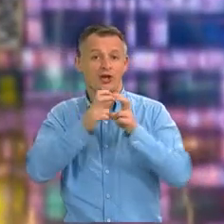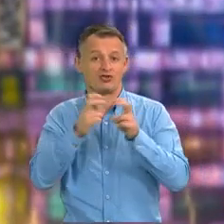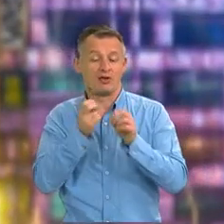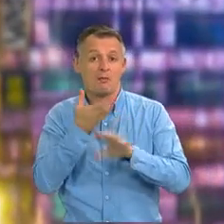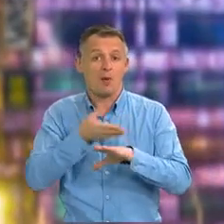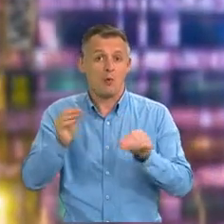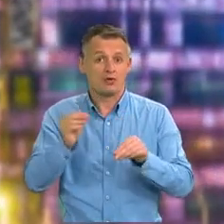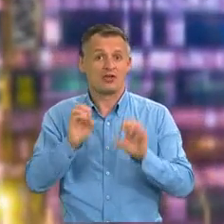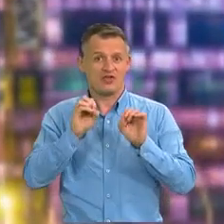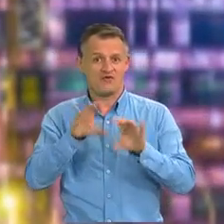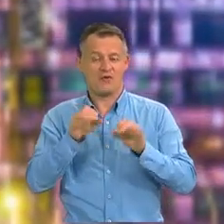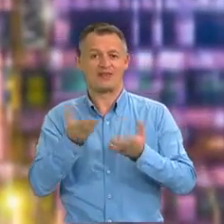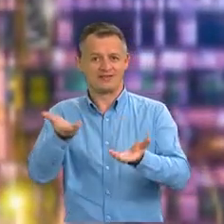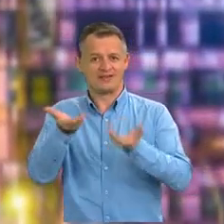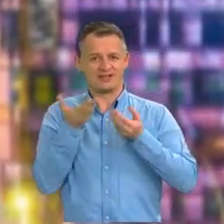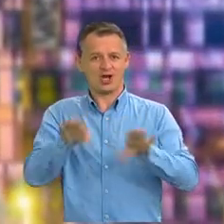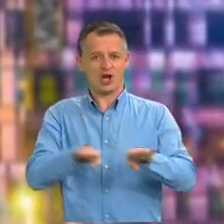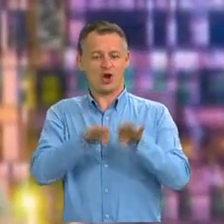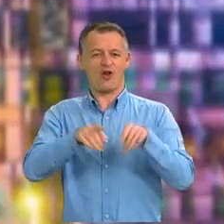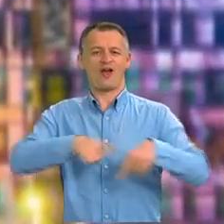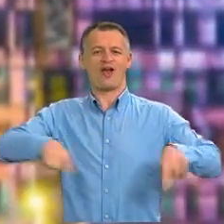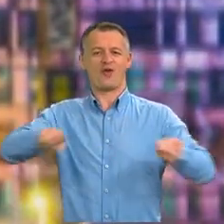Ana Maria Maxim. Bună seara, Ana! Te ascultăm!